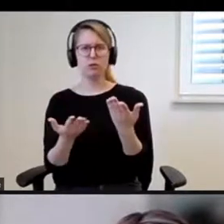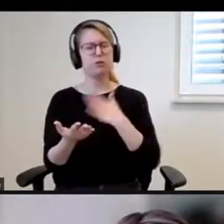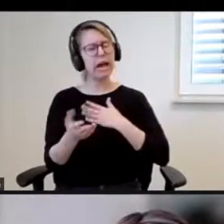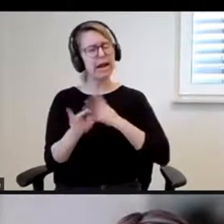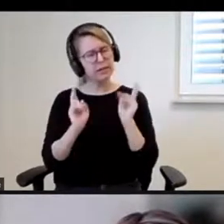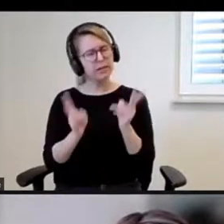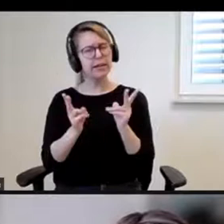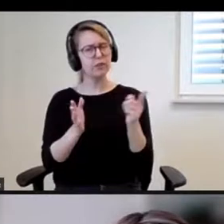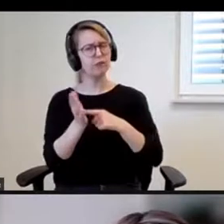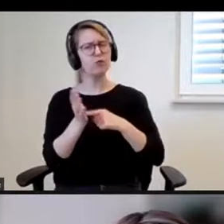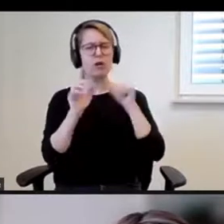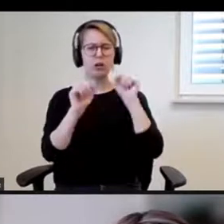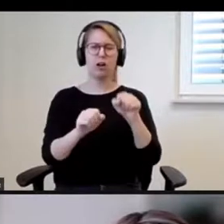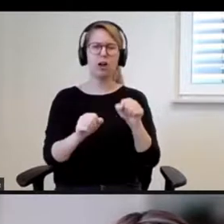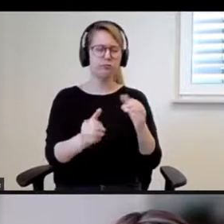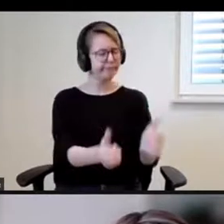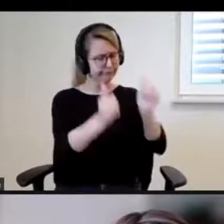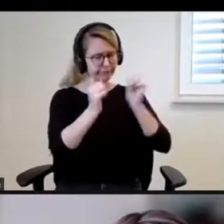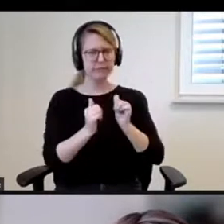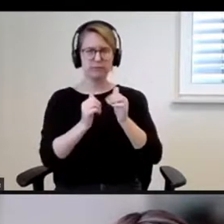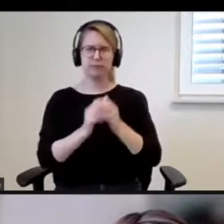für können geholfen zu kriegen.